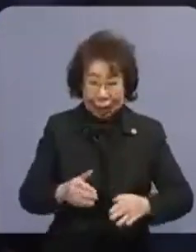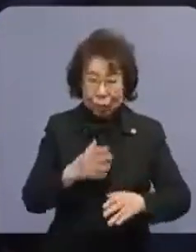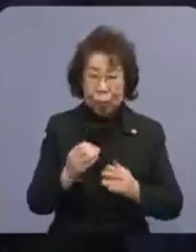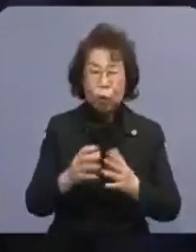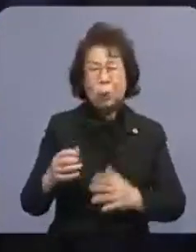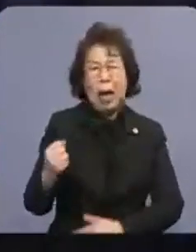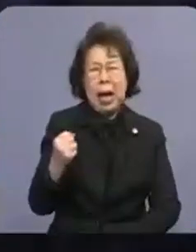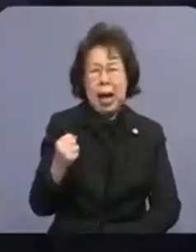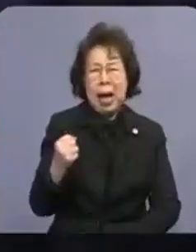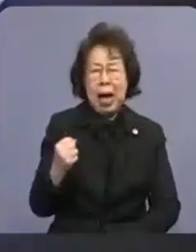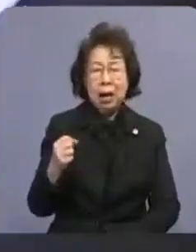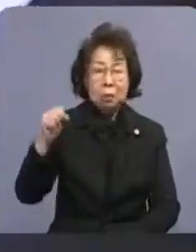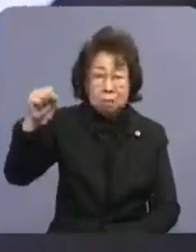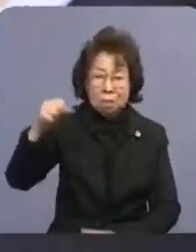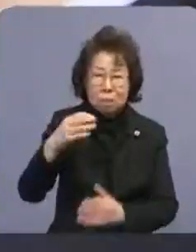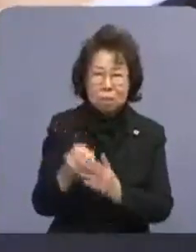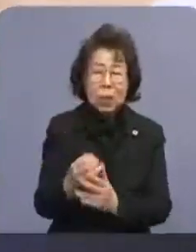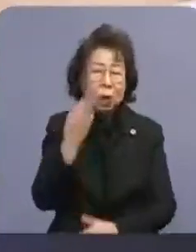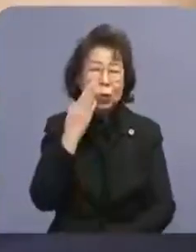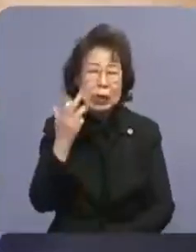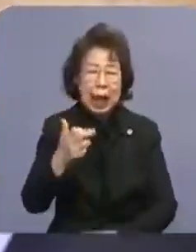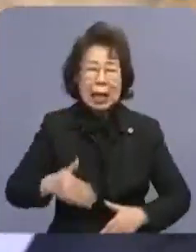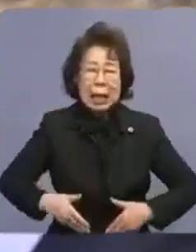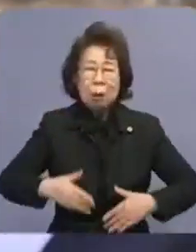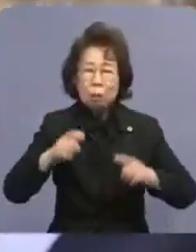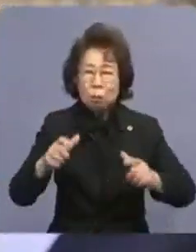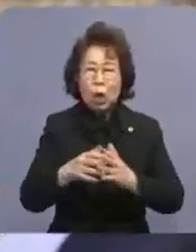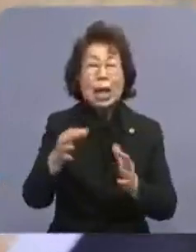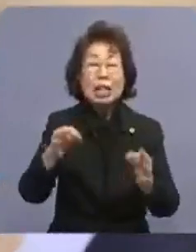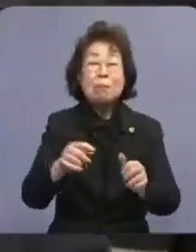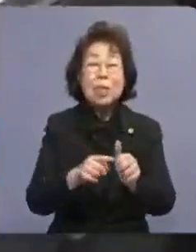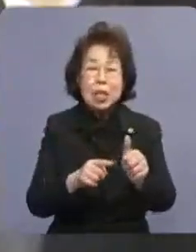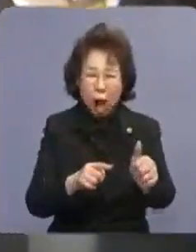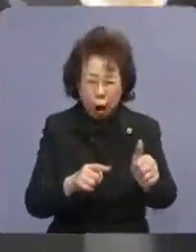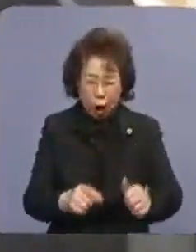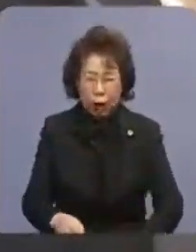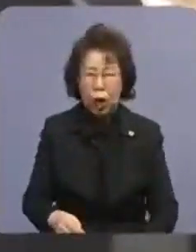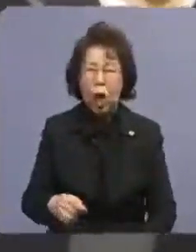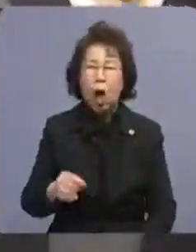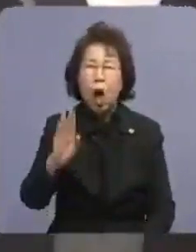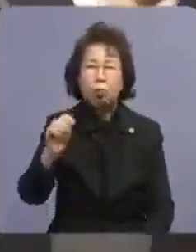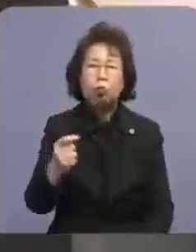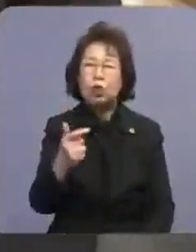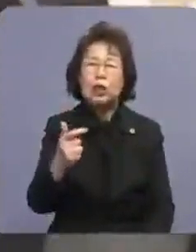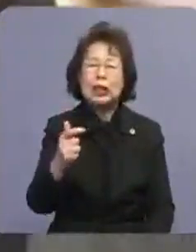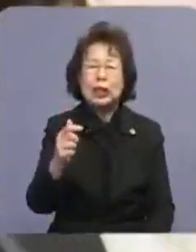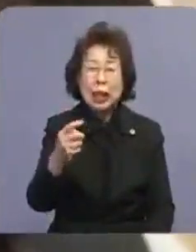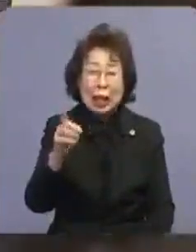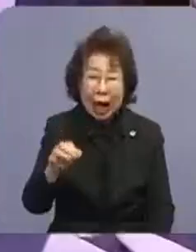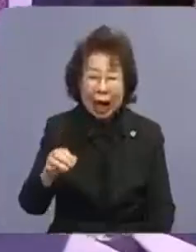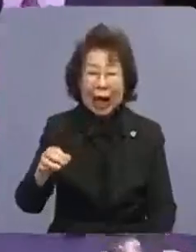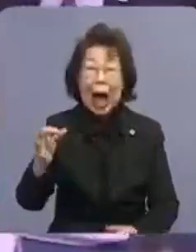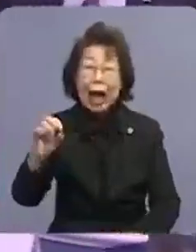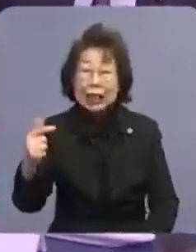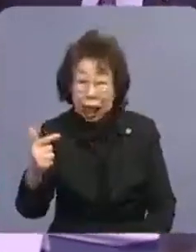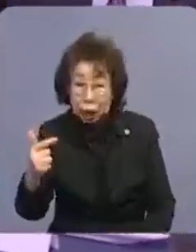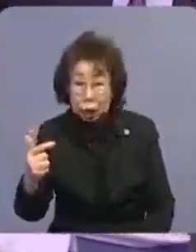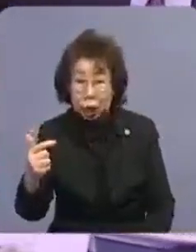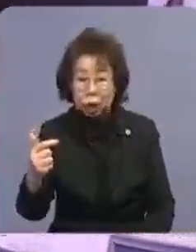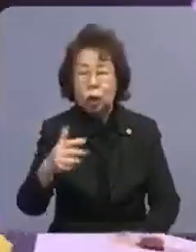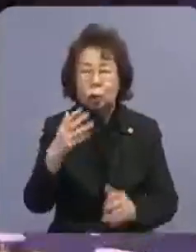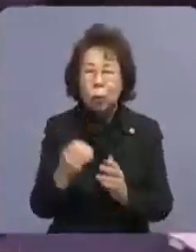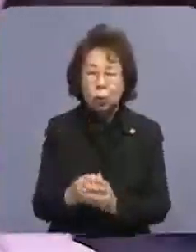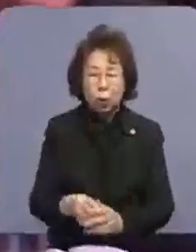국민의힘 당권 주자로 뛰는 울산 남구을 김기현, 성남 분당갑 안철수 의원, 2023